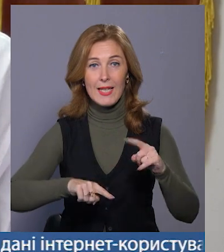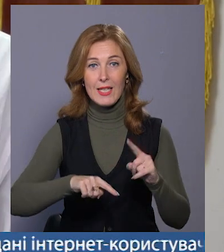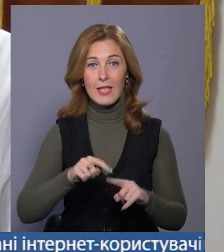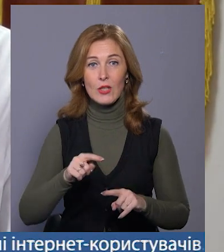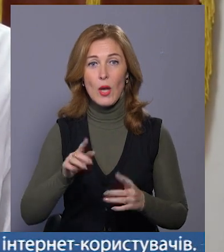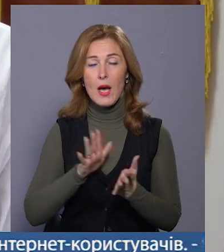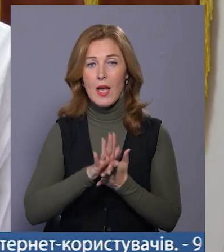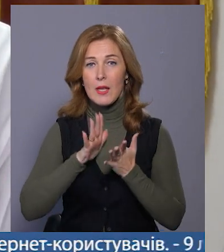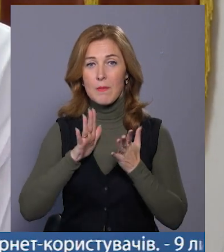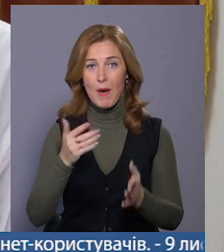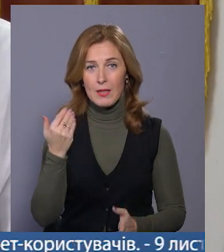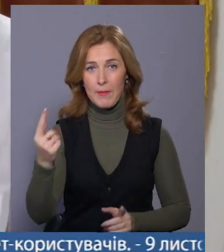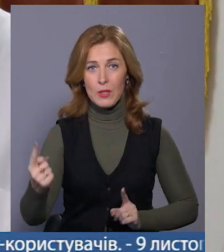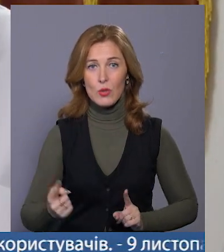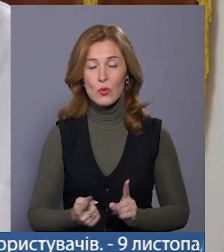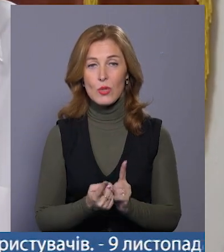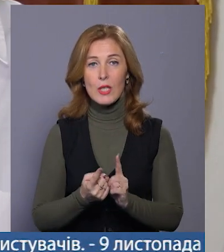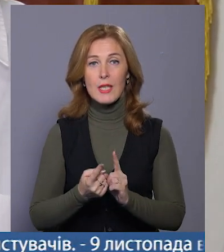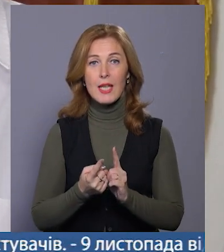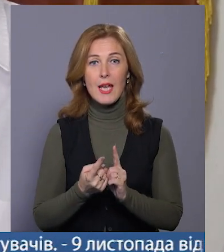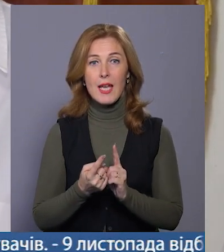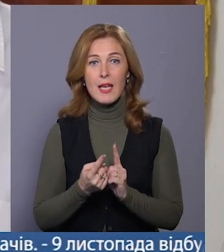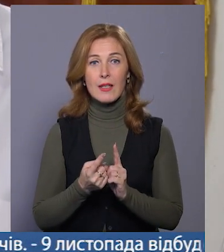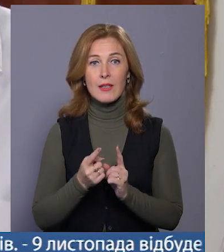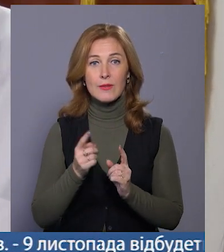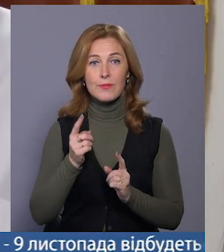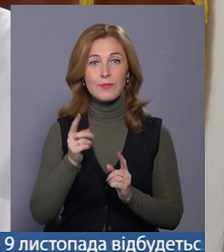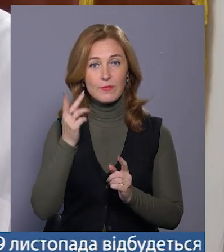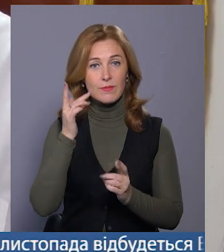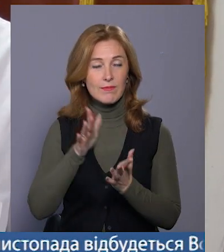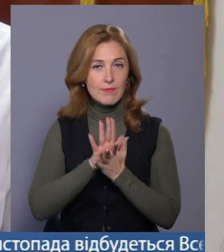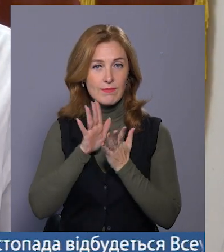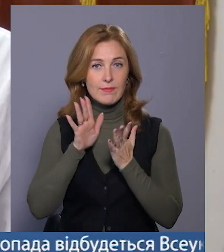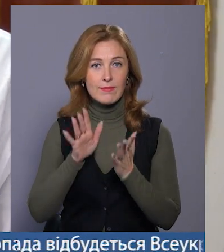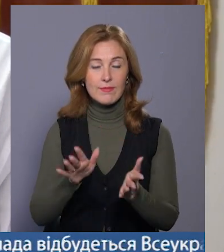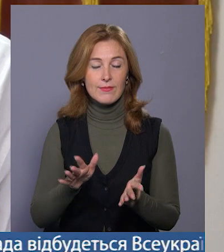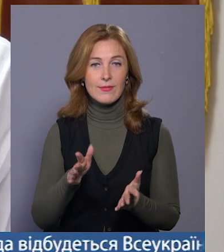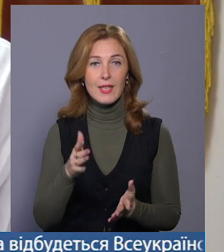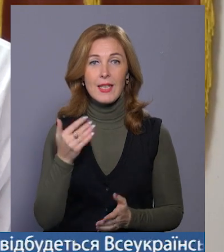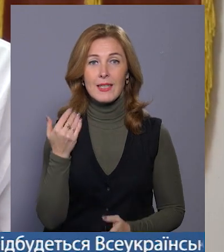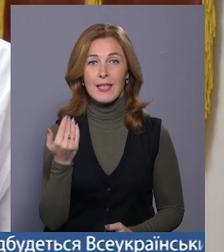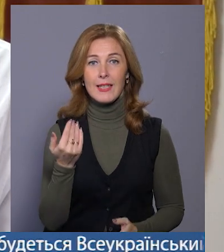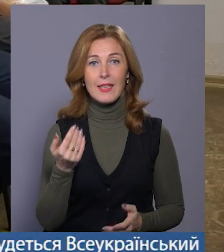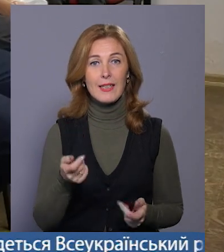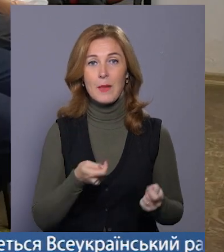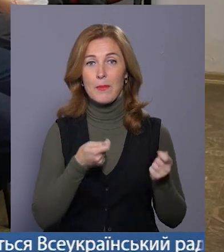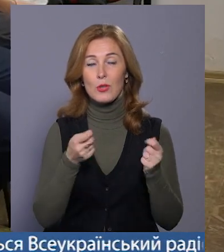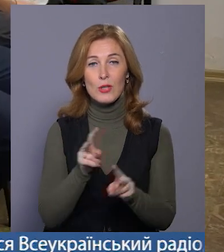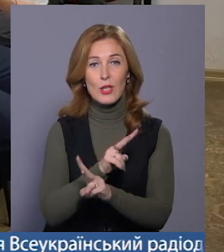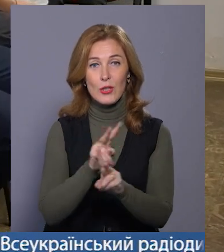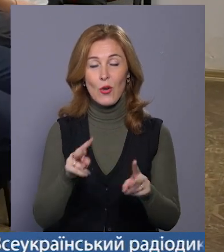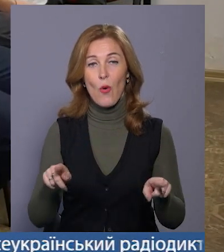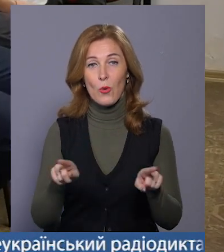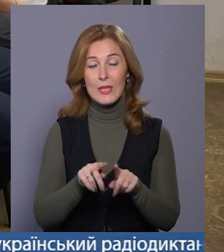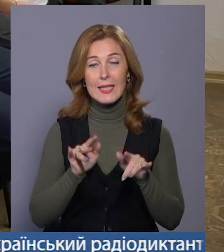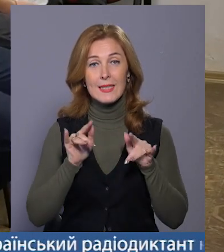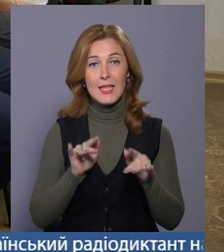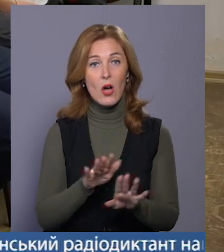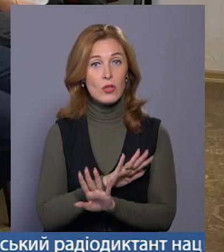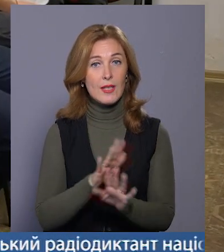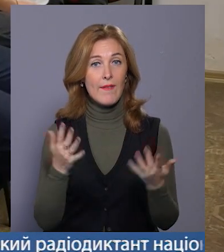шляху вузькому. Впаде на тебе, наче сніг, журба. Її не понесеш нікому. Такі заходи не